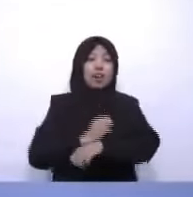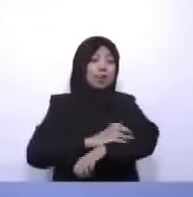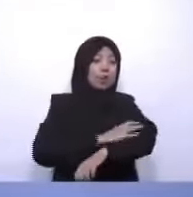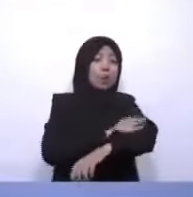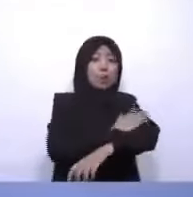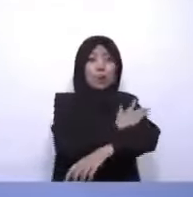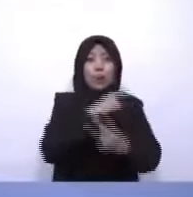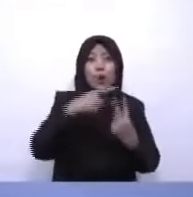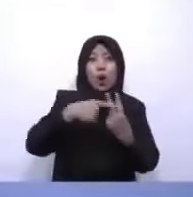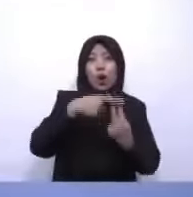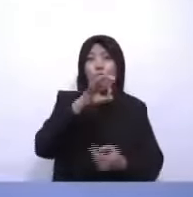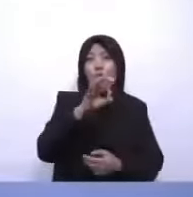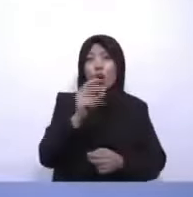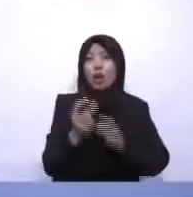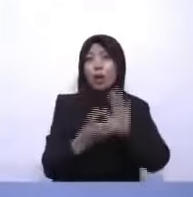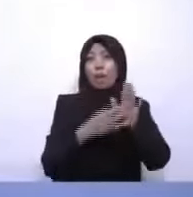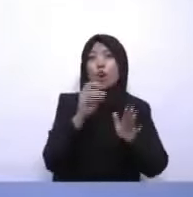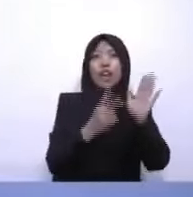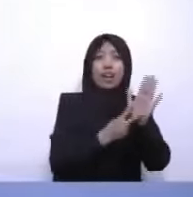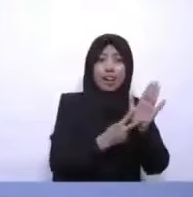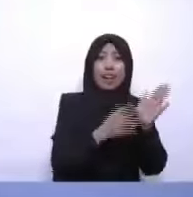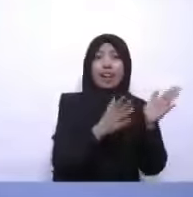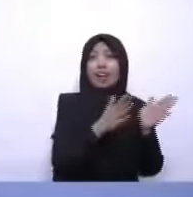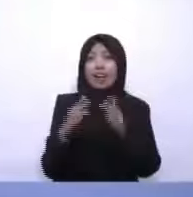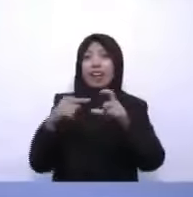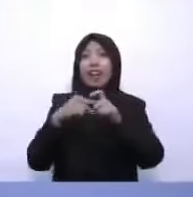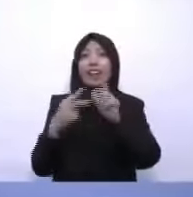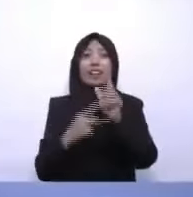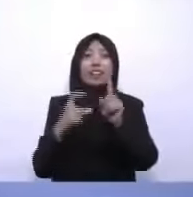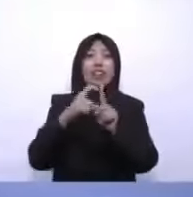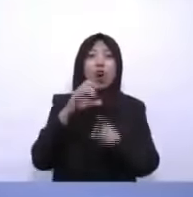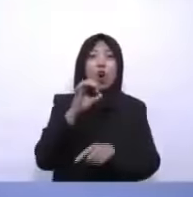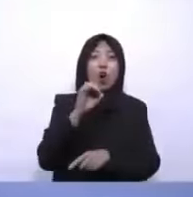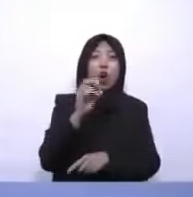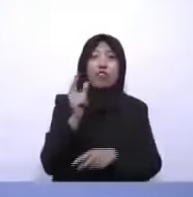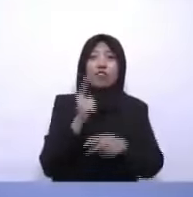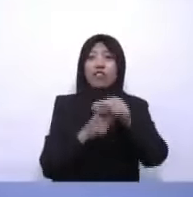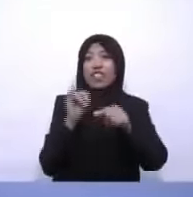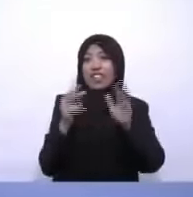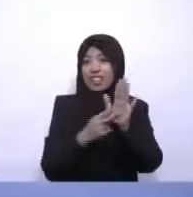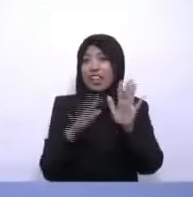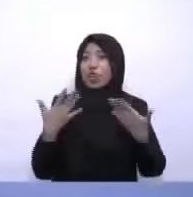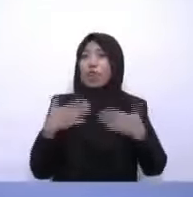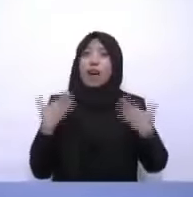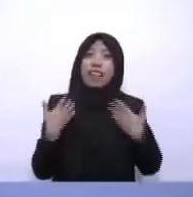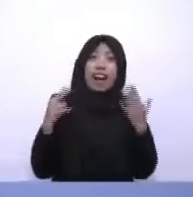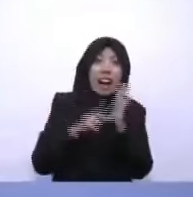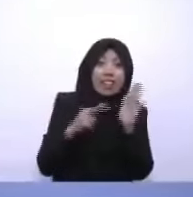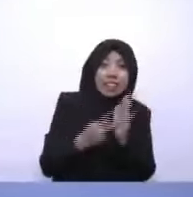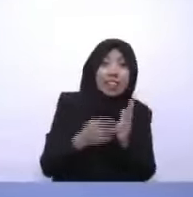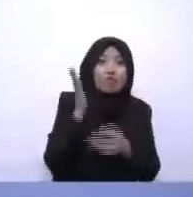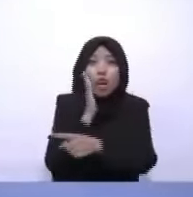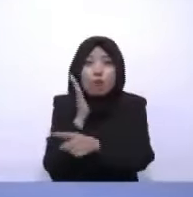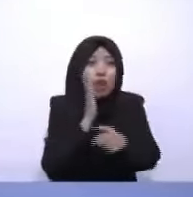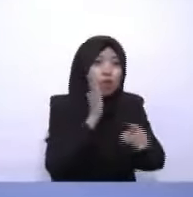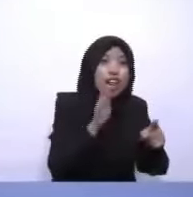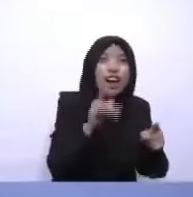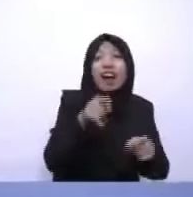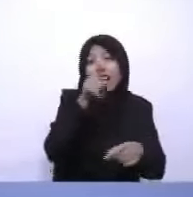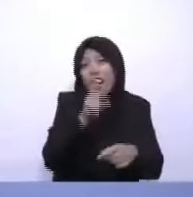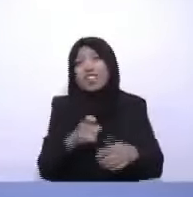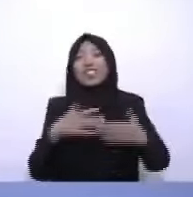endorfin, yaitu kebahagiaan. Jadi anak-anak muda harus sering-sering berolahraga. Makanya kami akan membuat